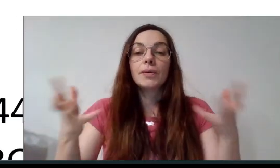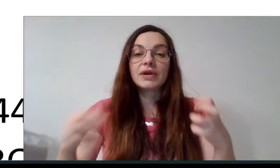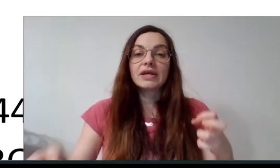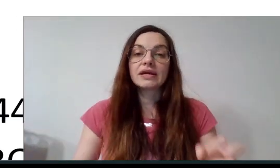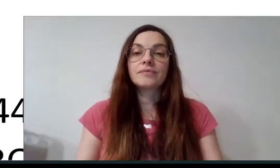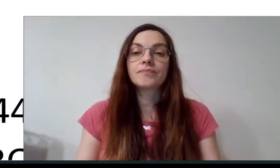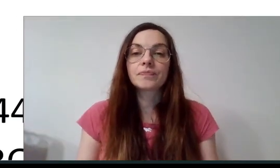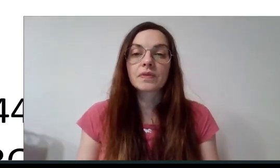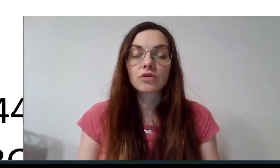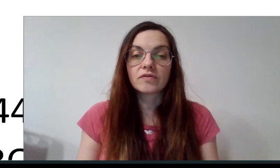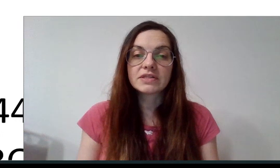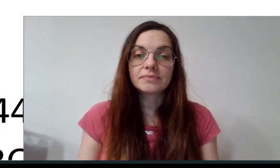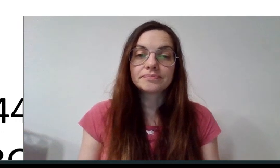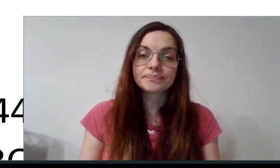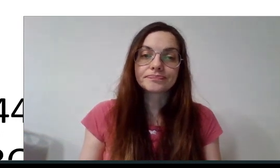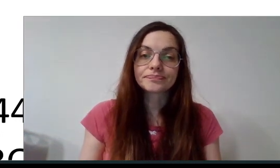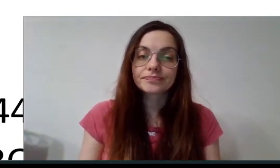Bringen, dovesti,